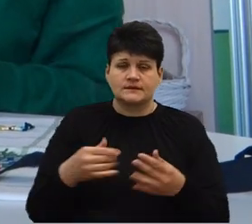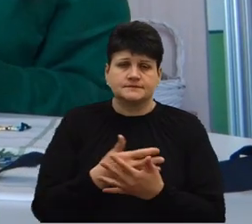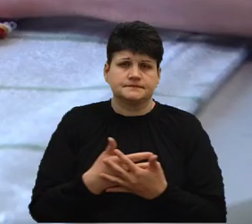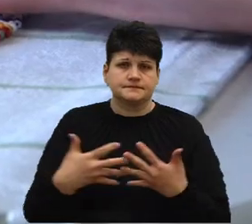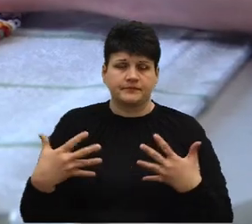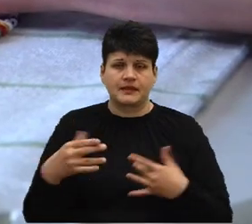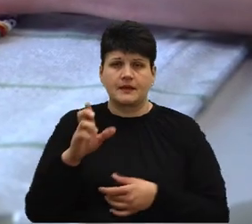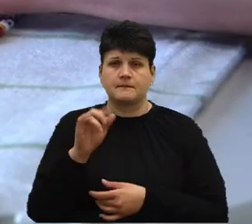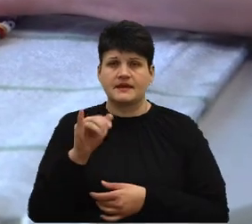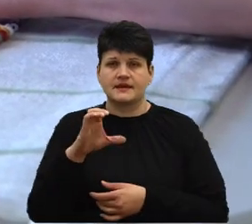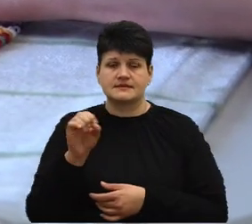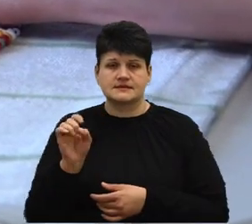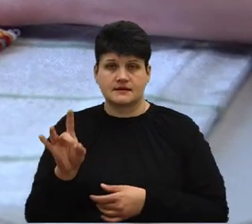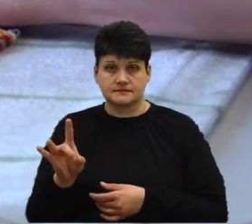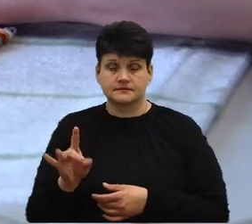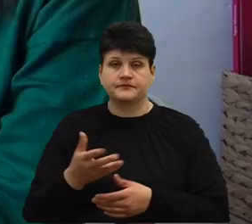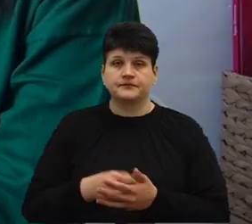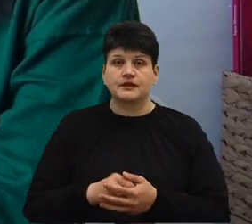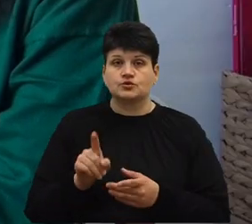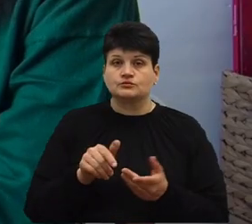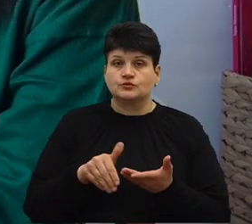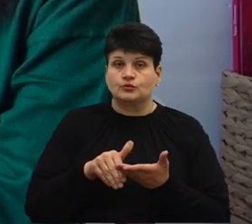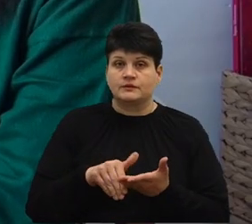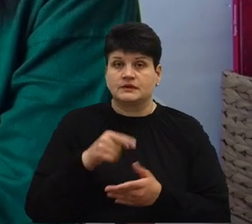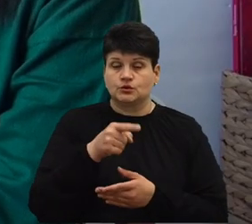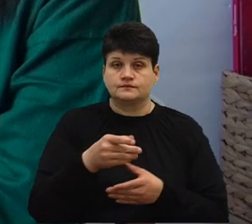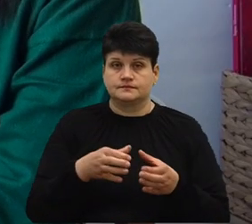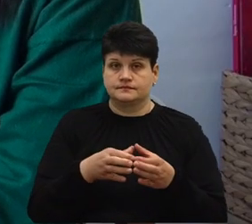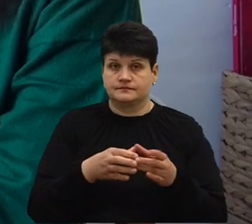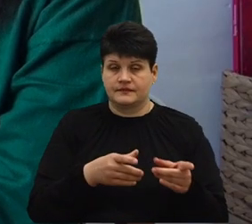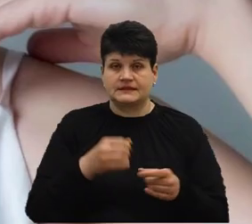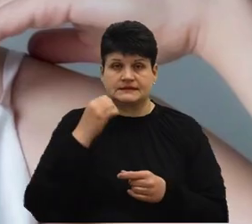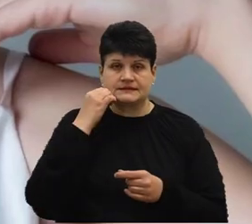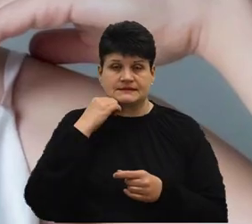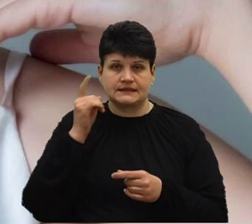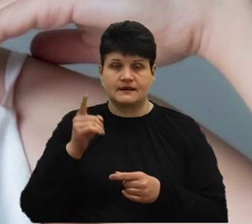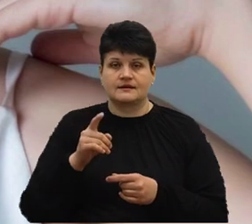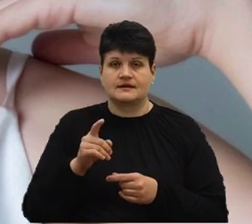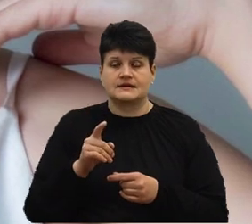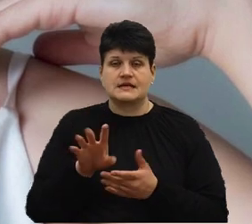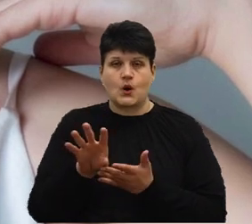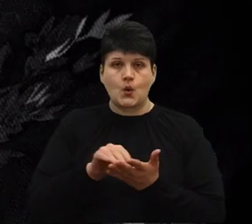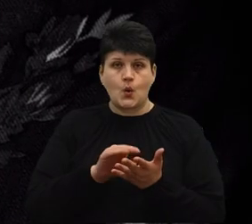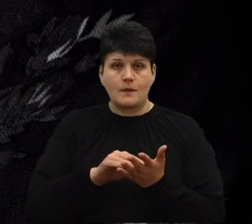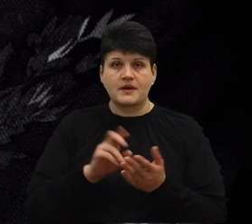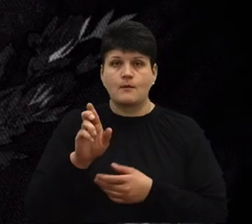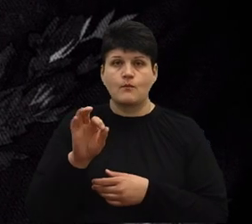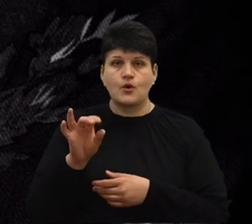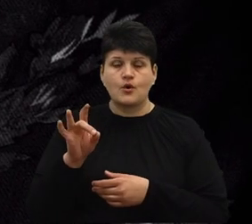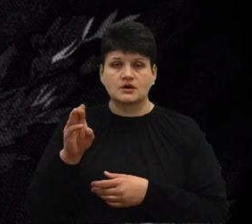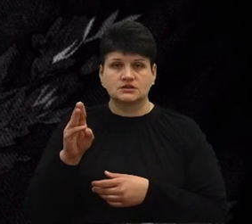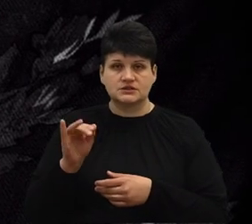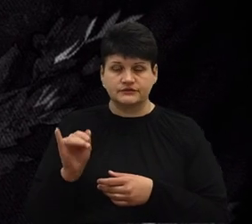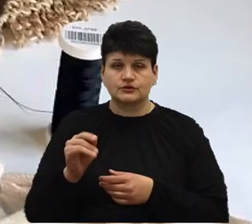Борщівські силянки щов допомогти його підрозділу тара українська автентична прикраса - це копія борщівської закат